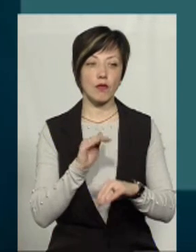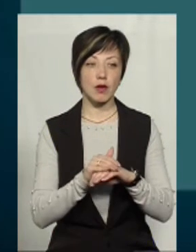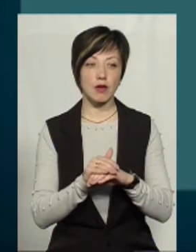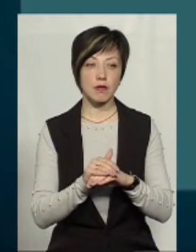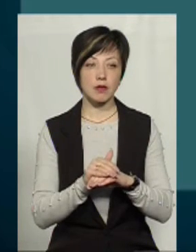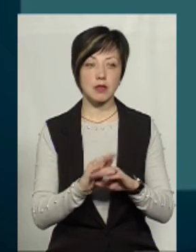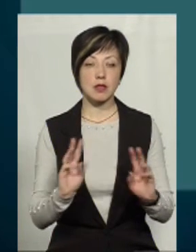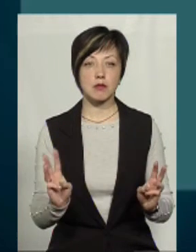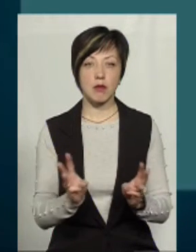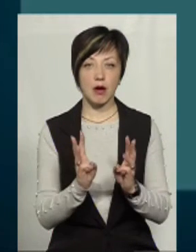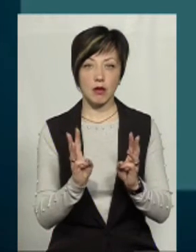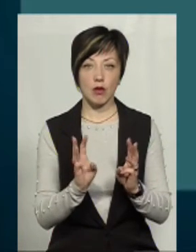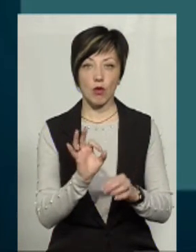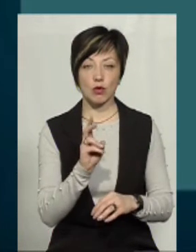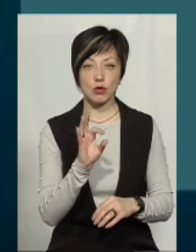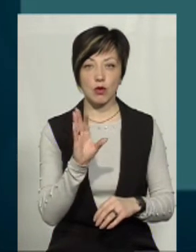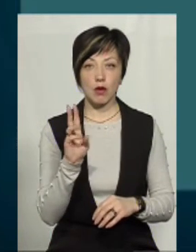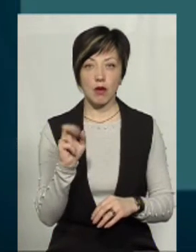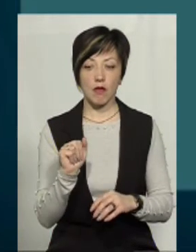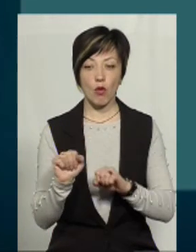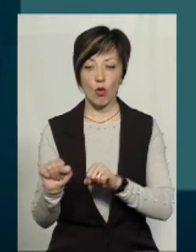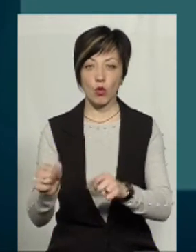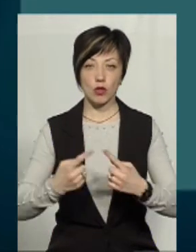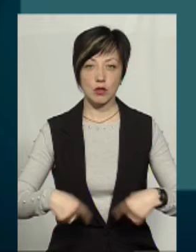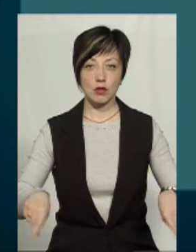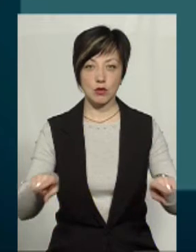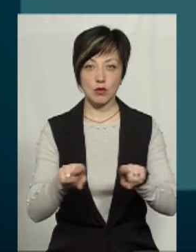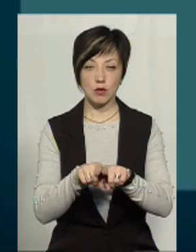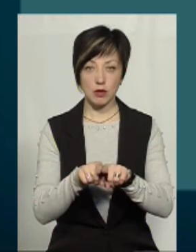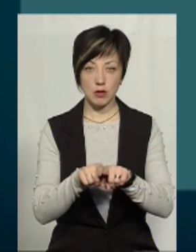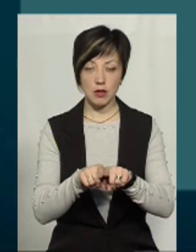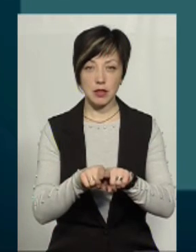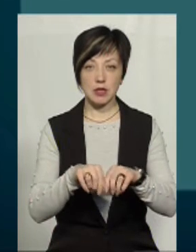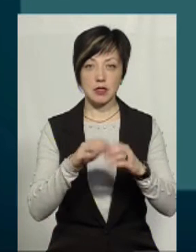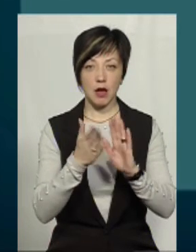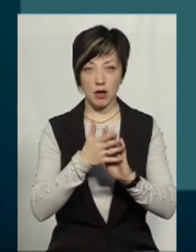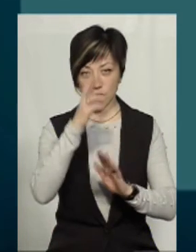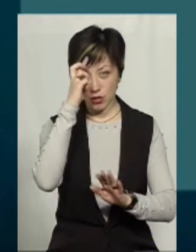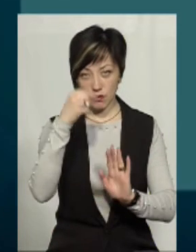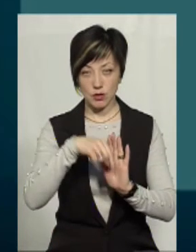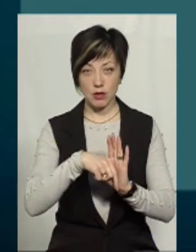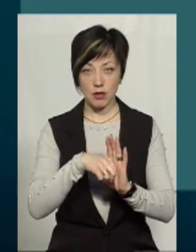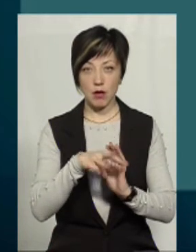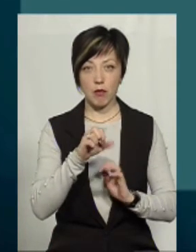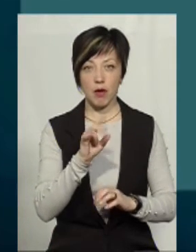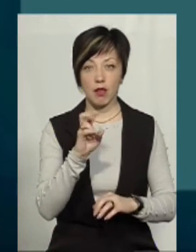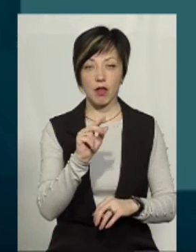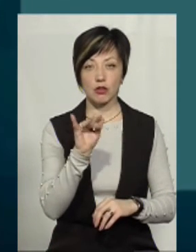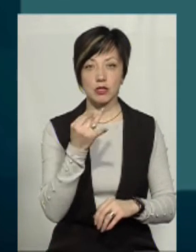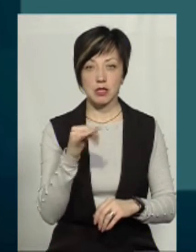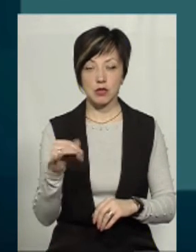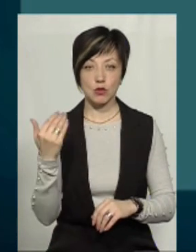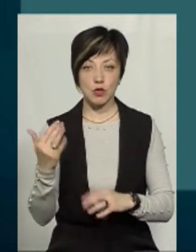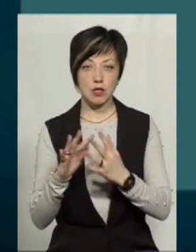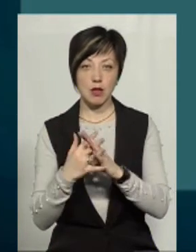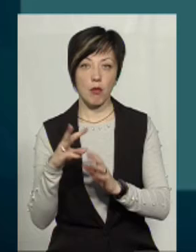факт спалювання осоки в охоронній зоні гідрологічного заказника загальнодержавного значення Маначинський зі сторони